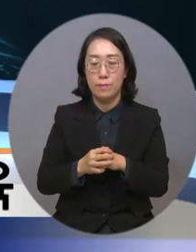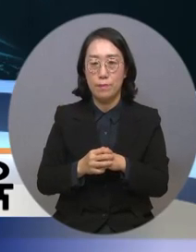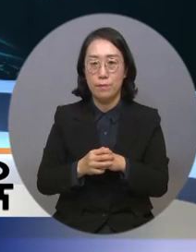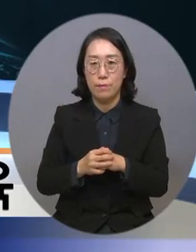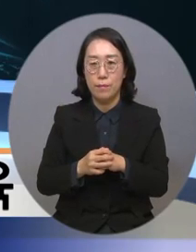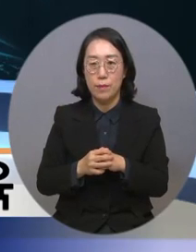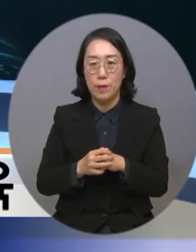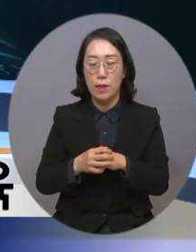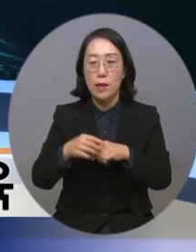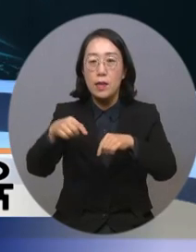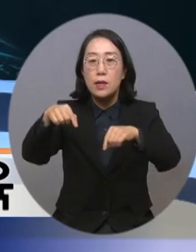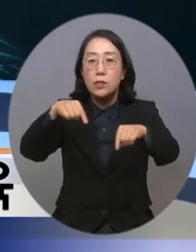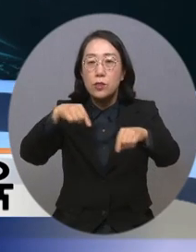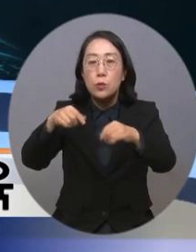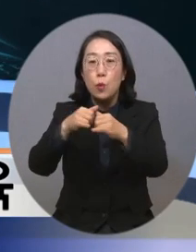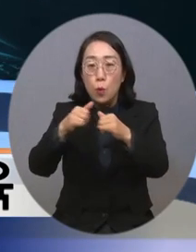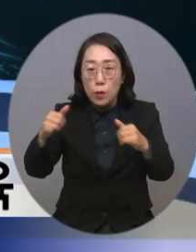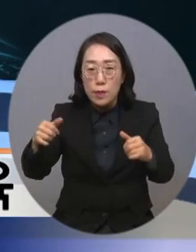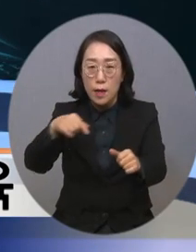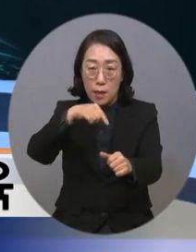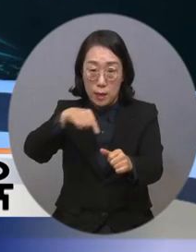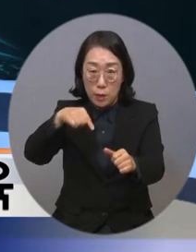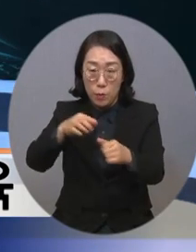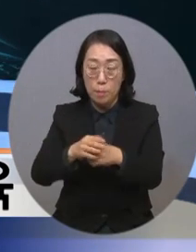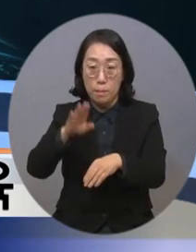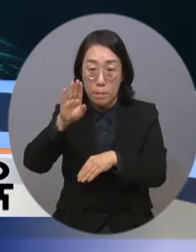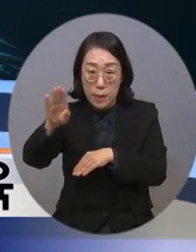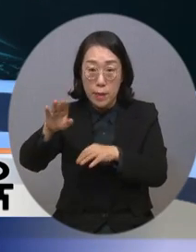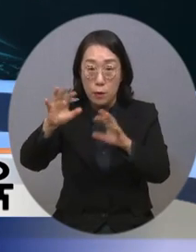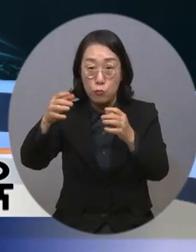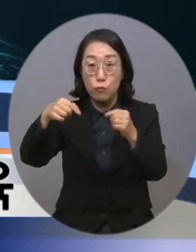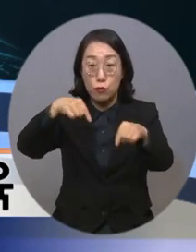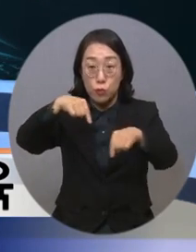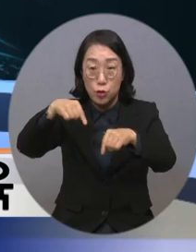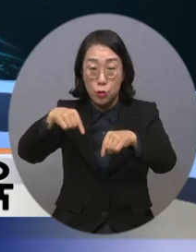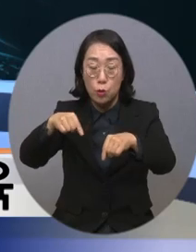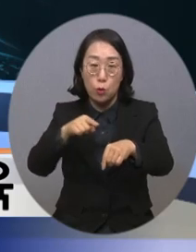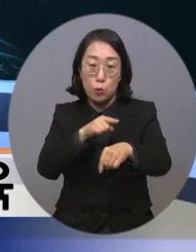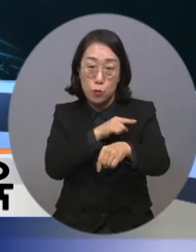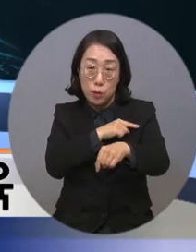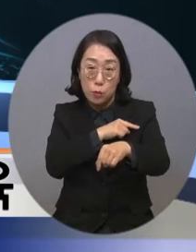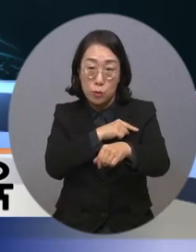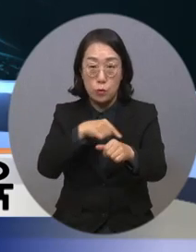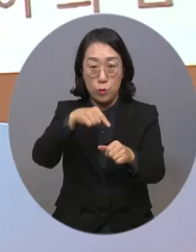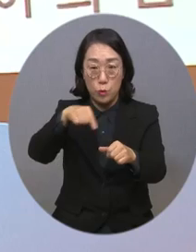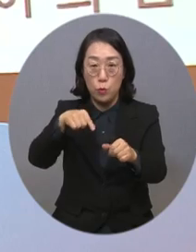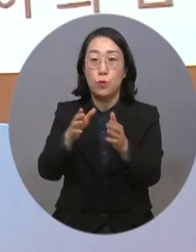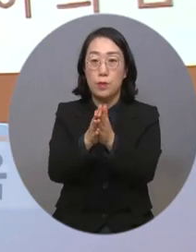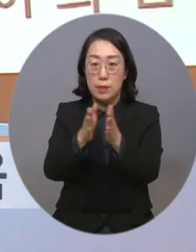선도국가의 지도자를 양성하는 미래국정 최고 경영자 과정 교육이 시작됐습니다.